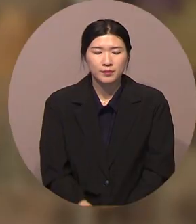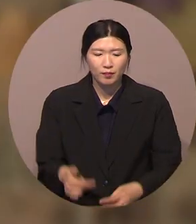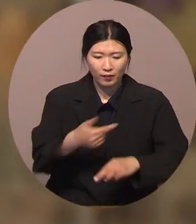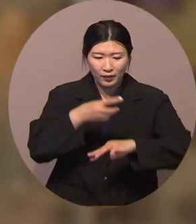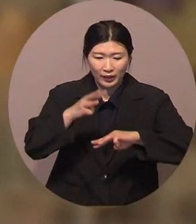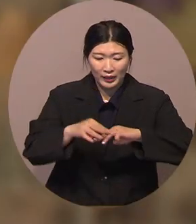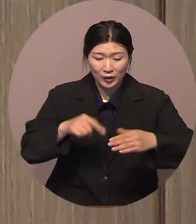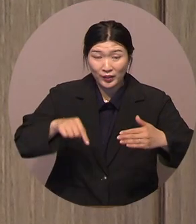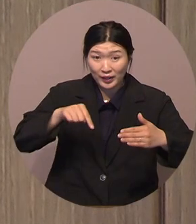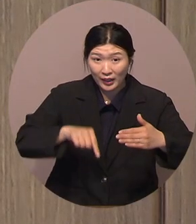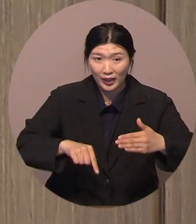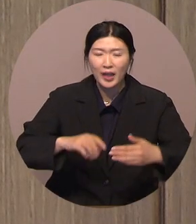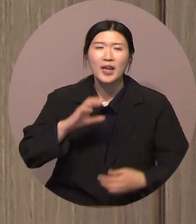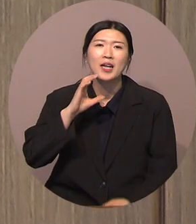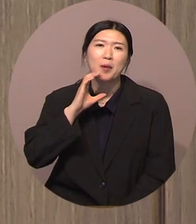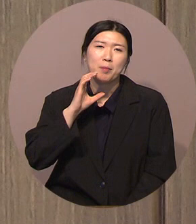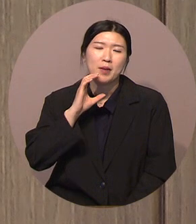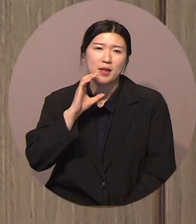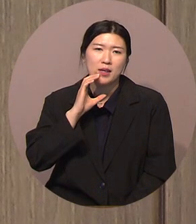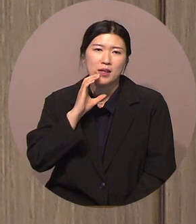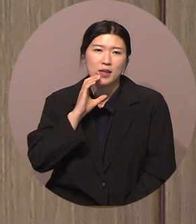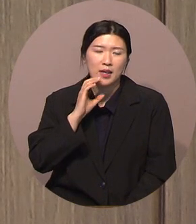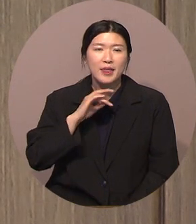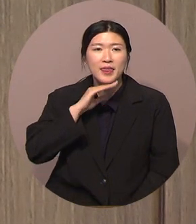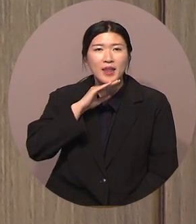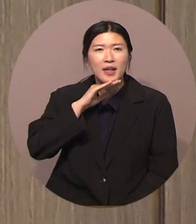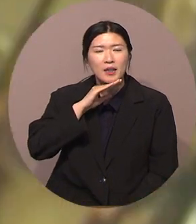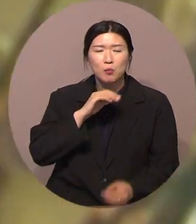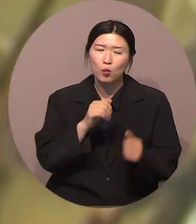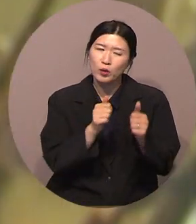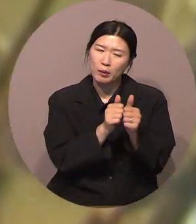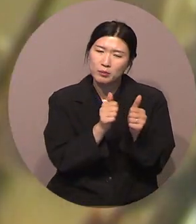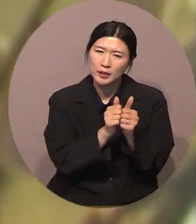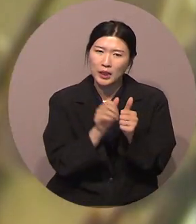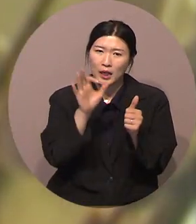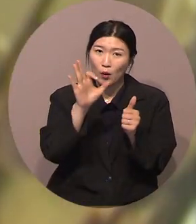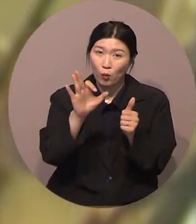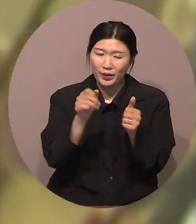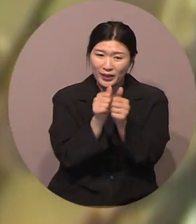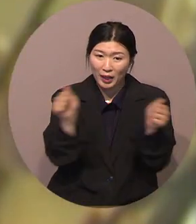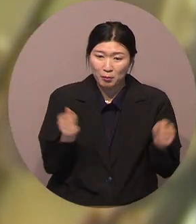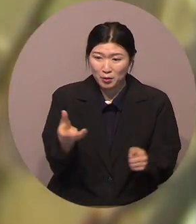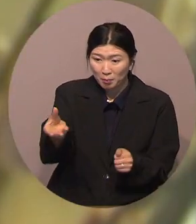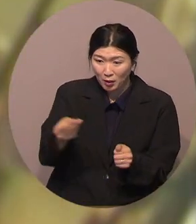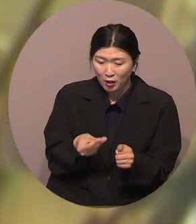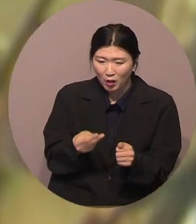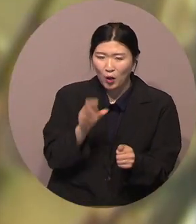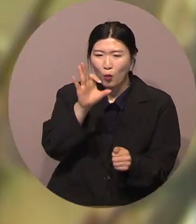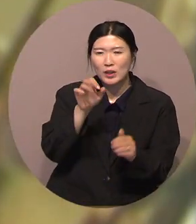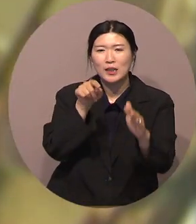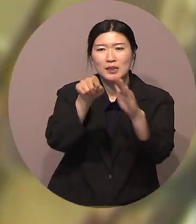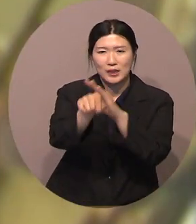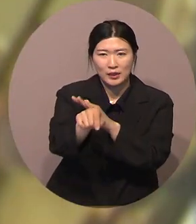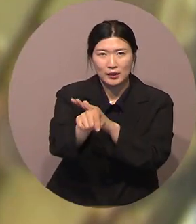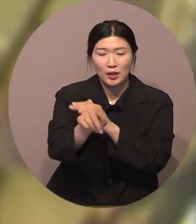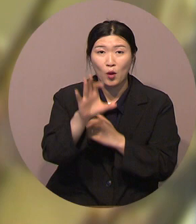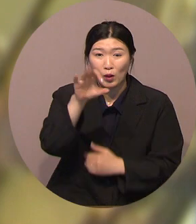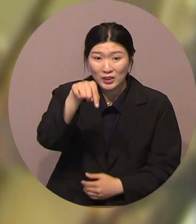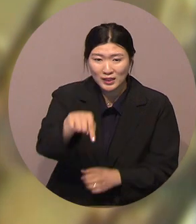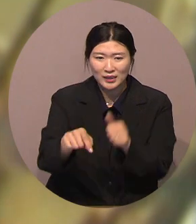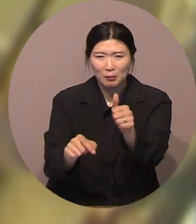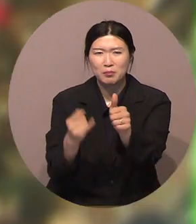대전의 한 카페 한 남성이 접착 테이프를 빌리더니 곧바로 화장실로 들어갑니다 남녀가 함께 쓰는